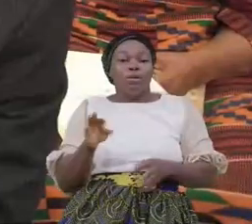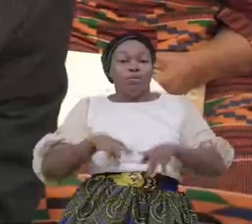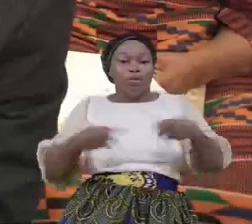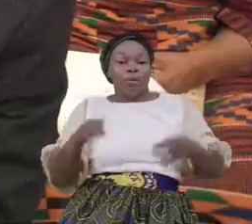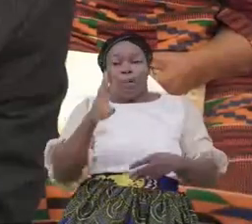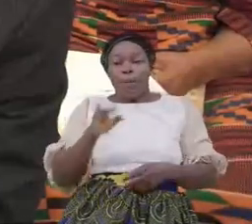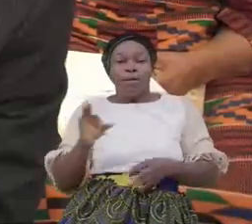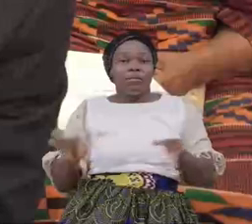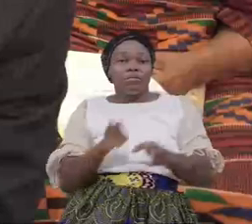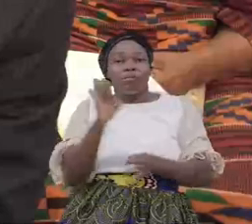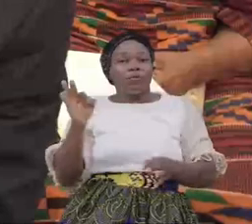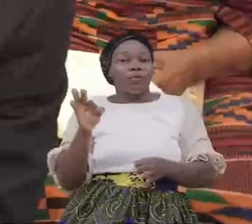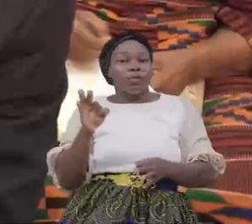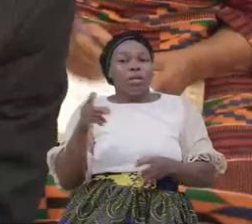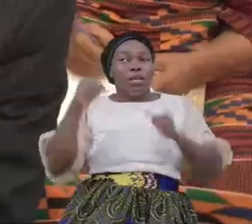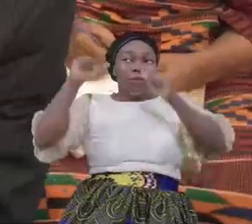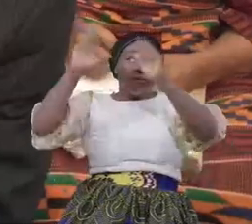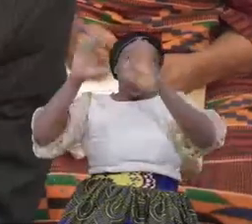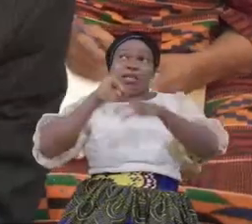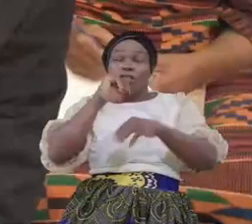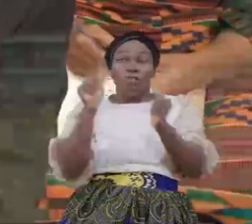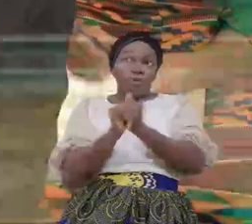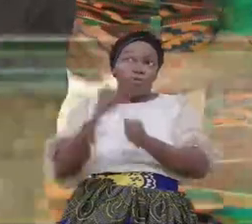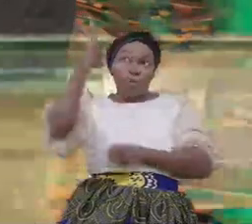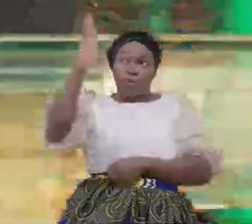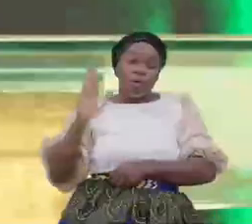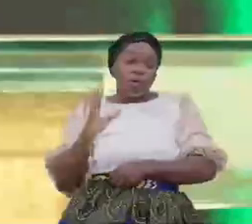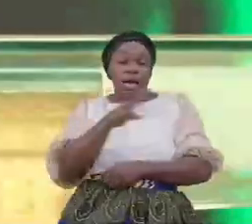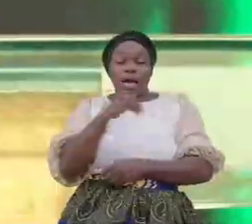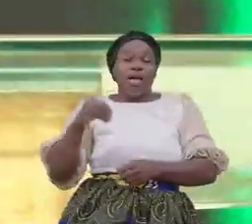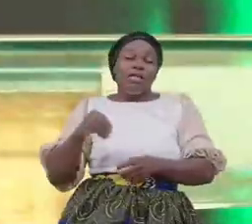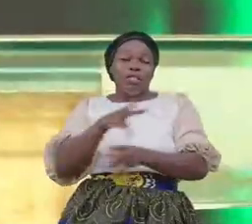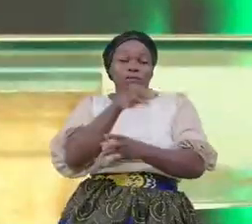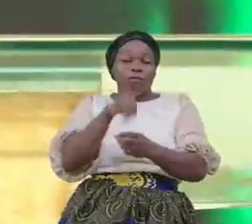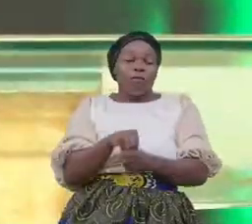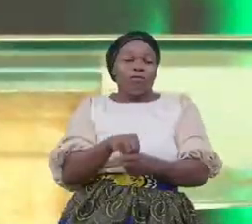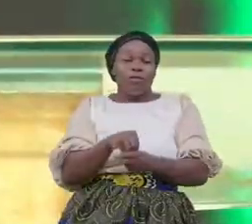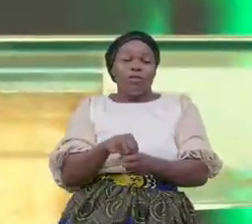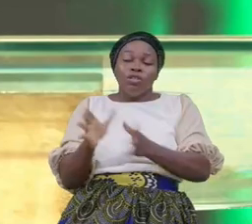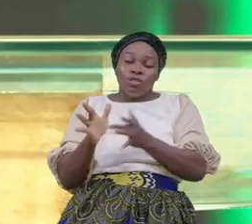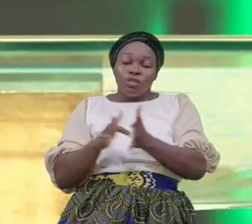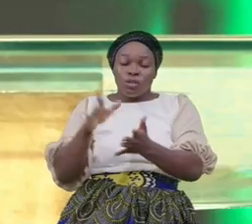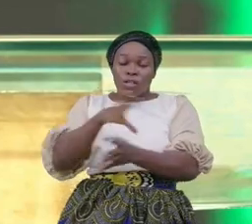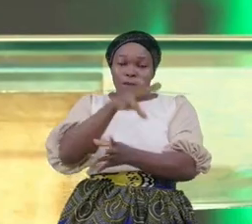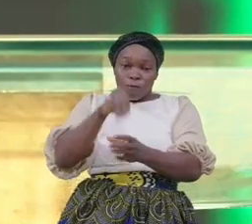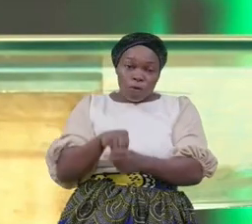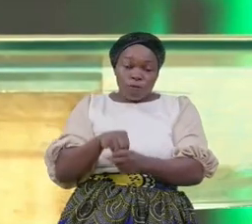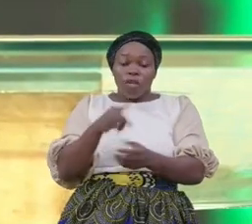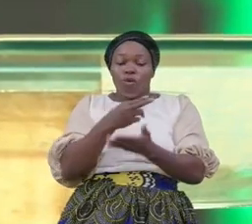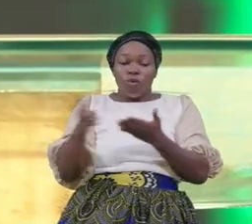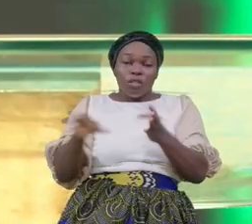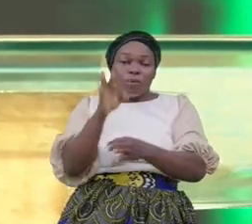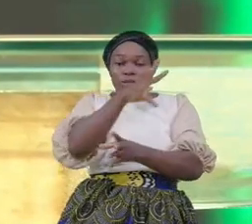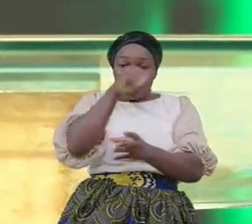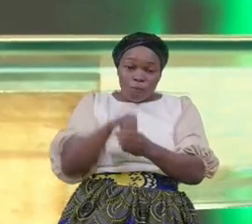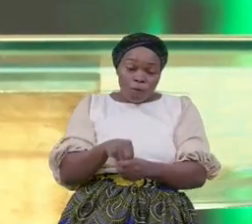Père est inclus. Je vous l'ai donné. Jésus-Christ est inclus. Je vous l'ai donné. Le Saint-Esprit est inclus. Je